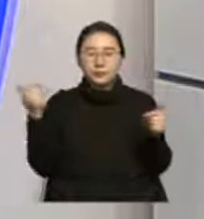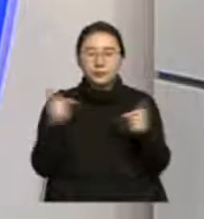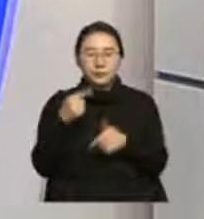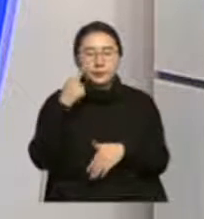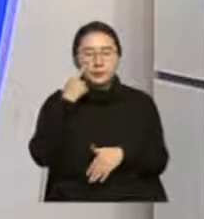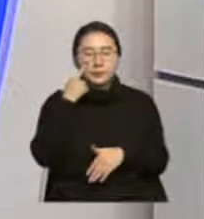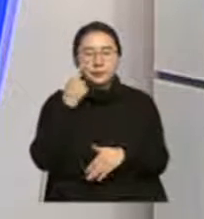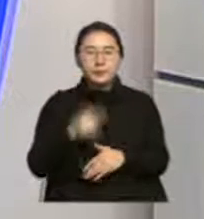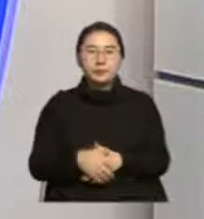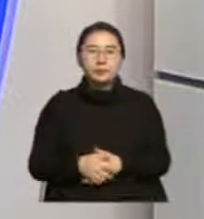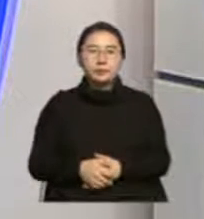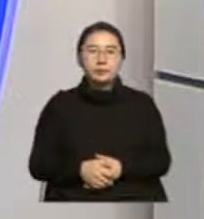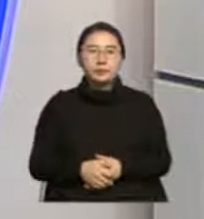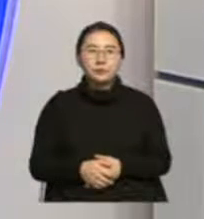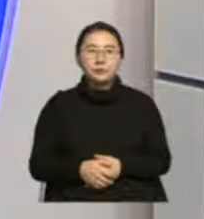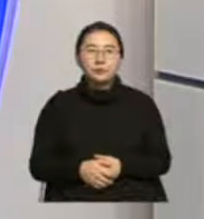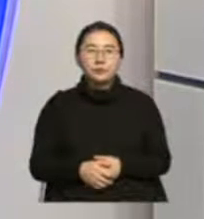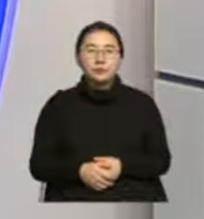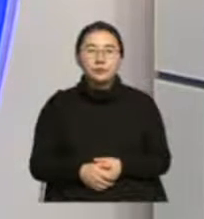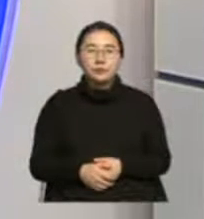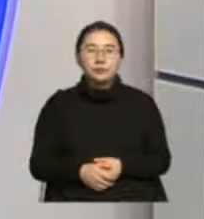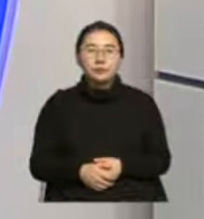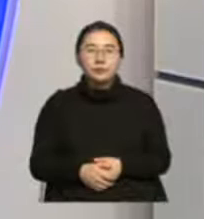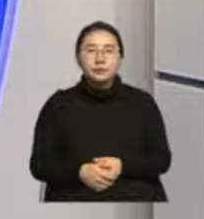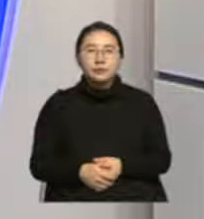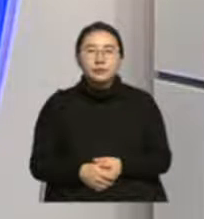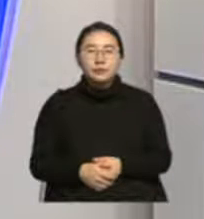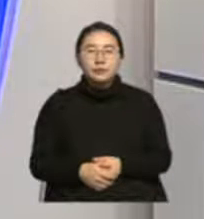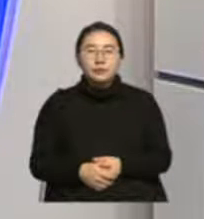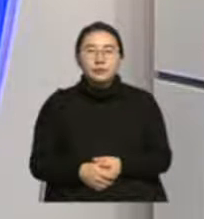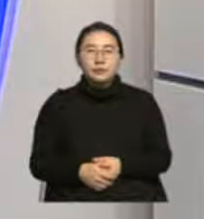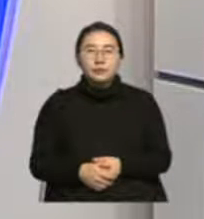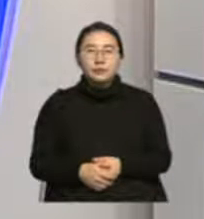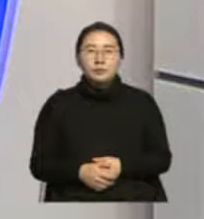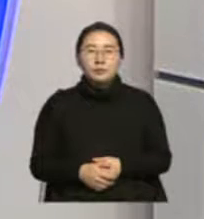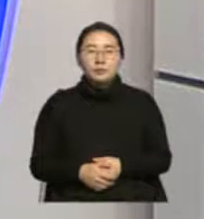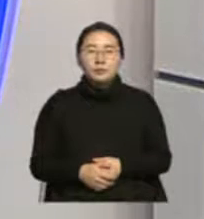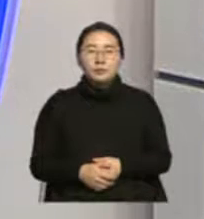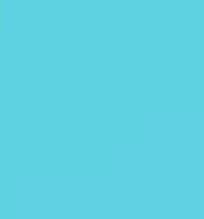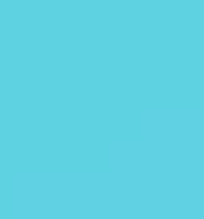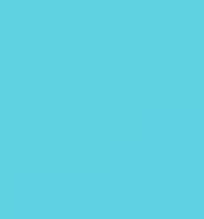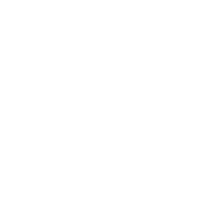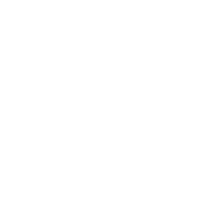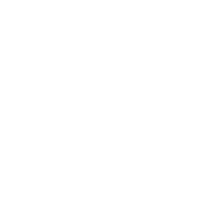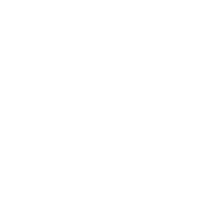조금이나마 줄일 수 있길 바랍니다. 지금까지 클릭 키워드였습니다.